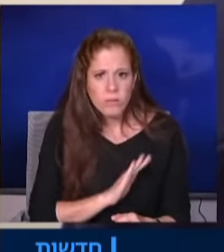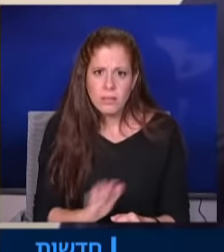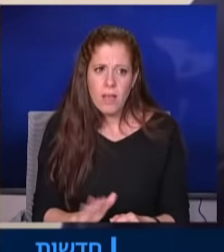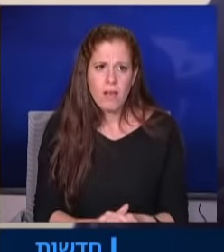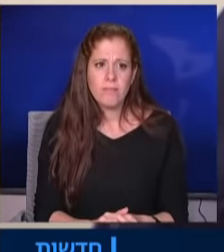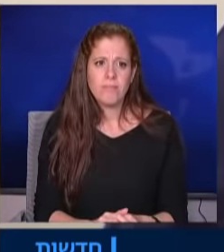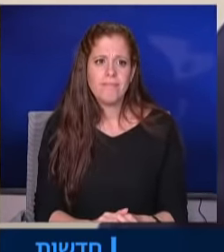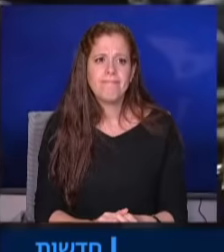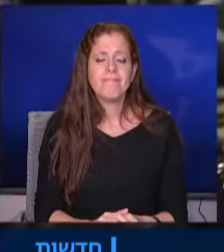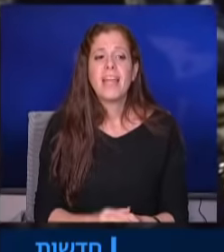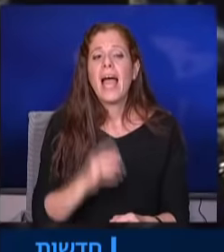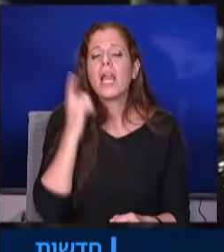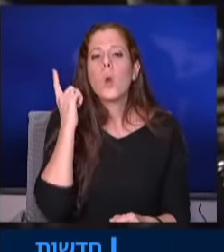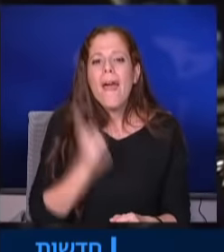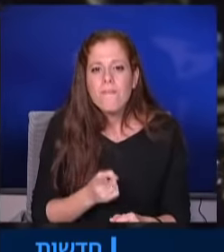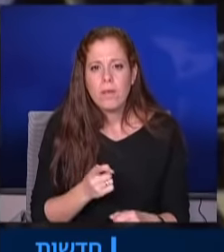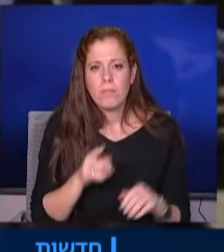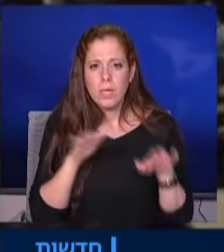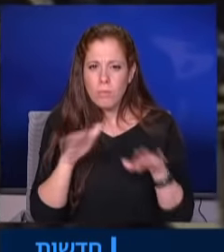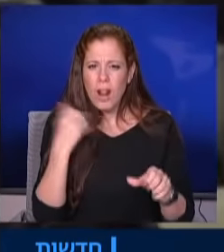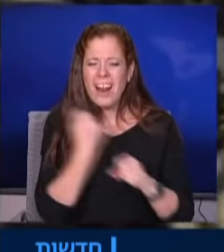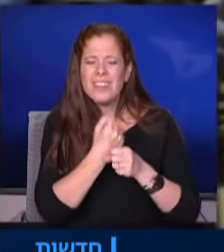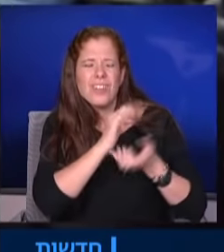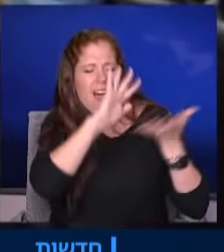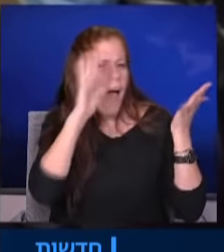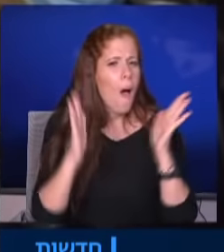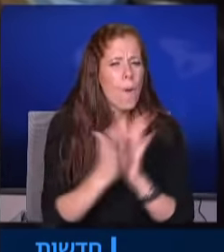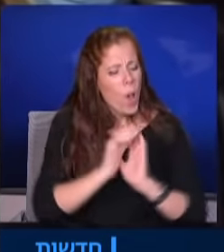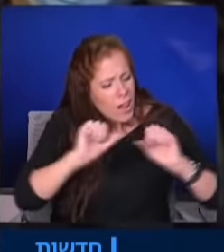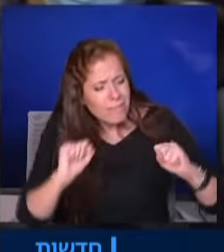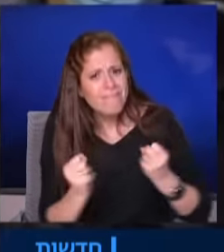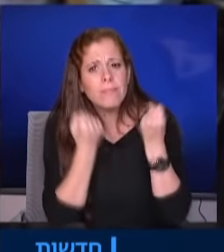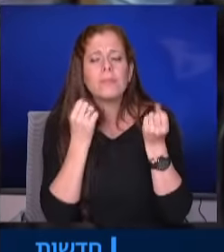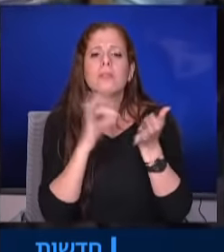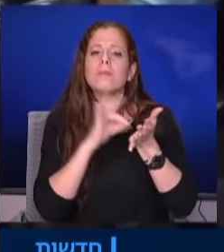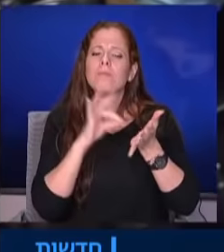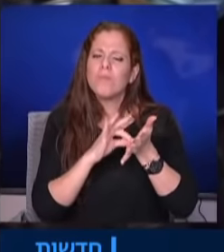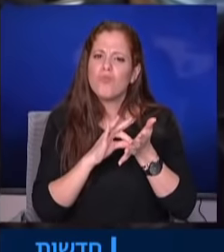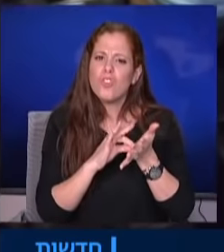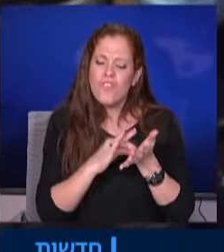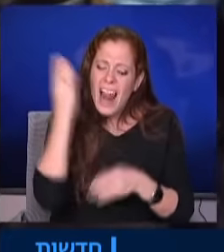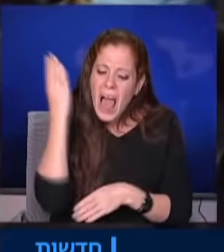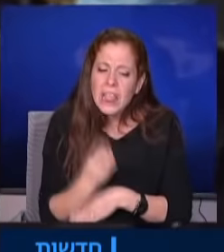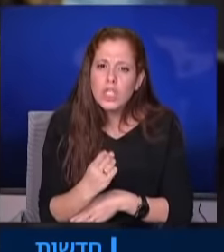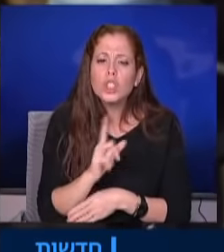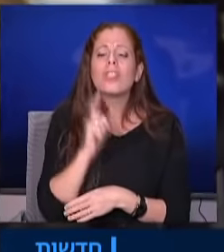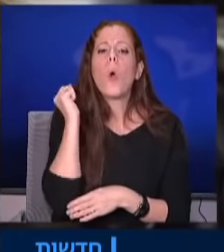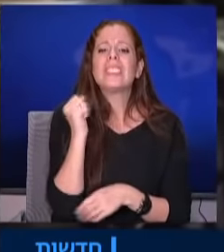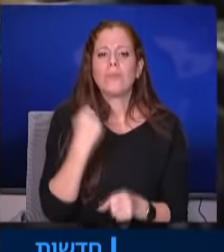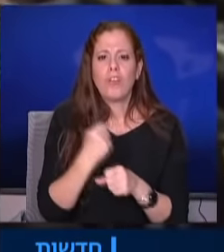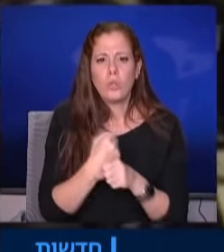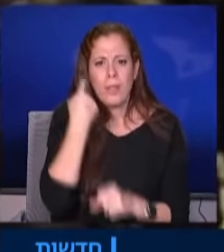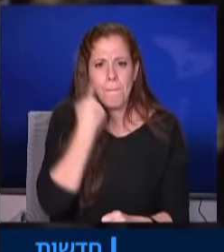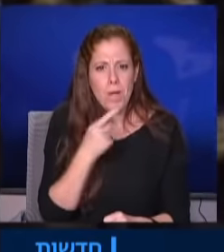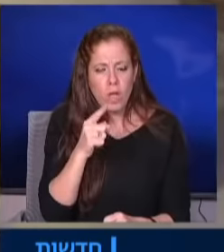אנחנו חייבים כממשלה לעשות את כל המאמצים, א', למצות את הדין עם הפושעים שביצעו את הפשע הזה, אבל ב', להוריד את